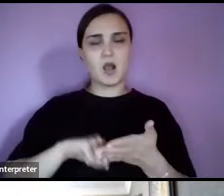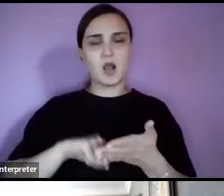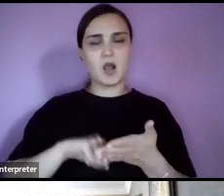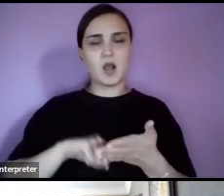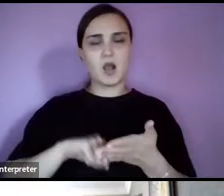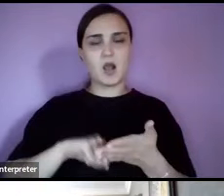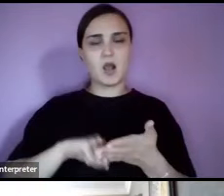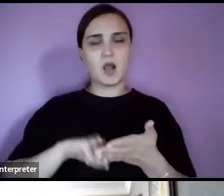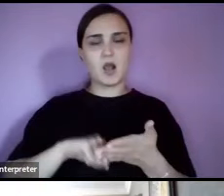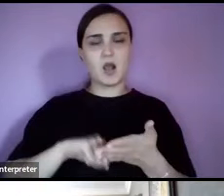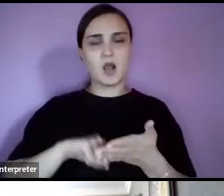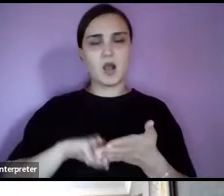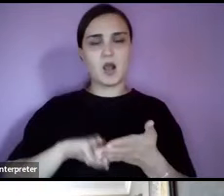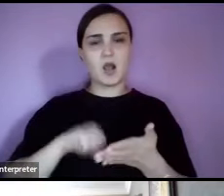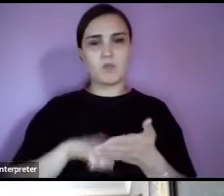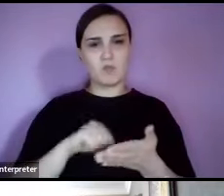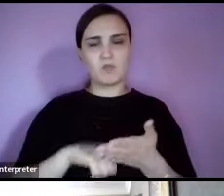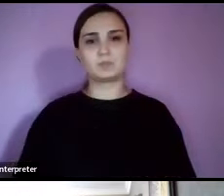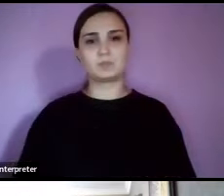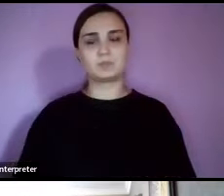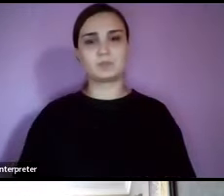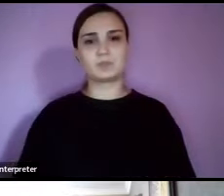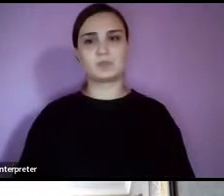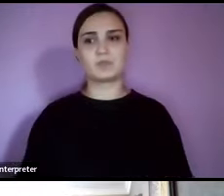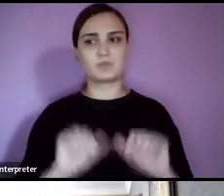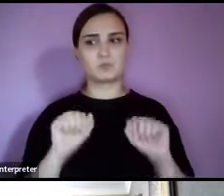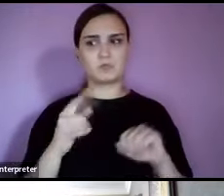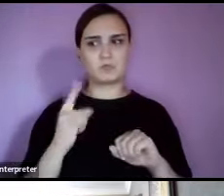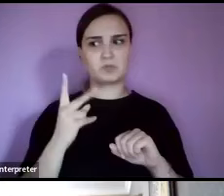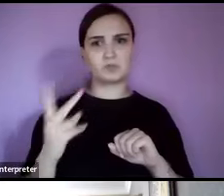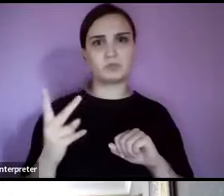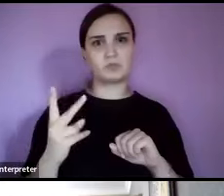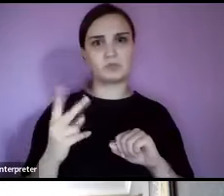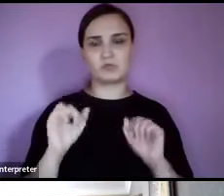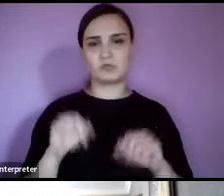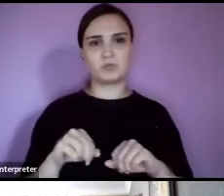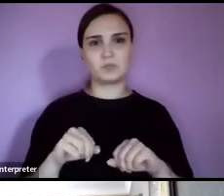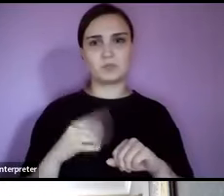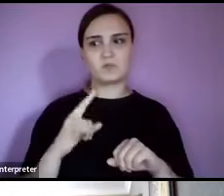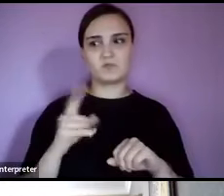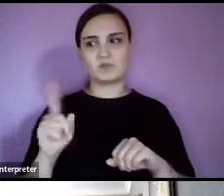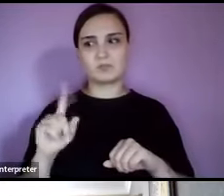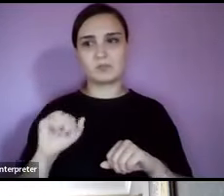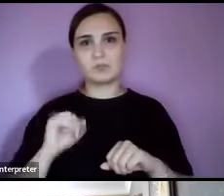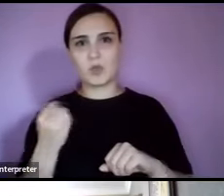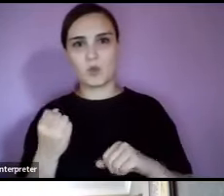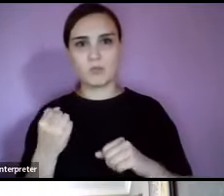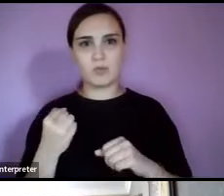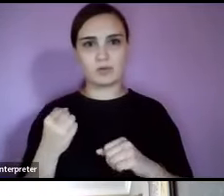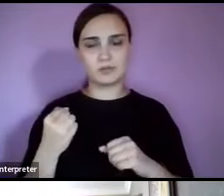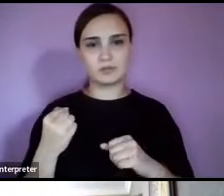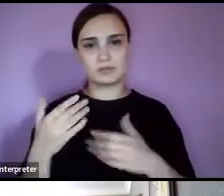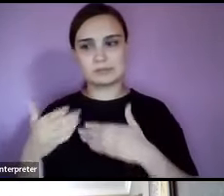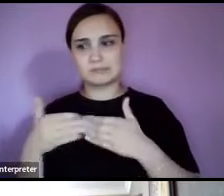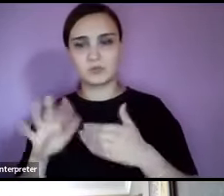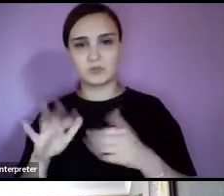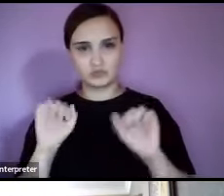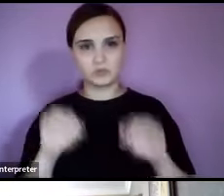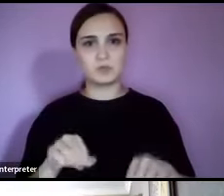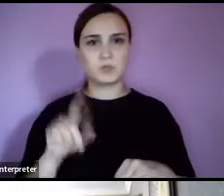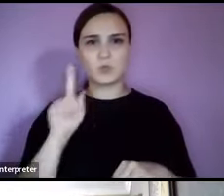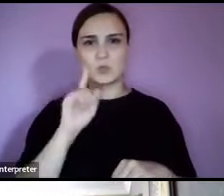შეიძლება არ იყვნენ კეთილგანწყობილი ერთმანეთის მიმართ და ადგილი ქონდეს რაიმე უსიამოვნო